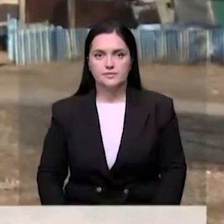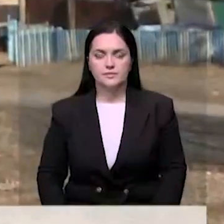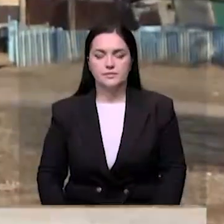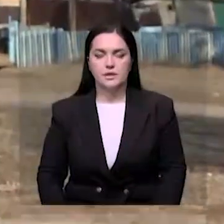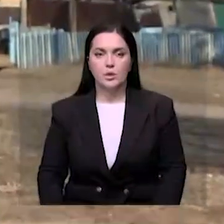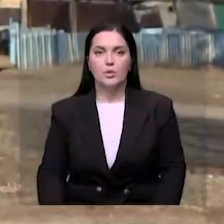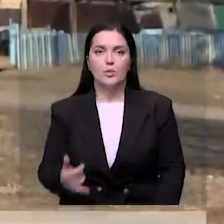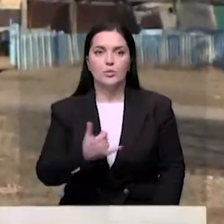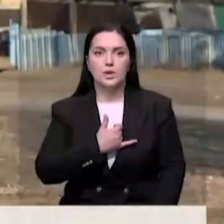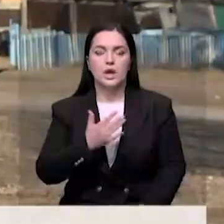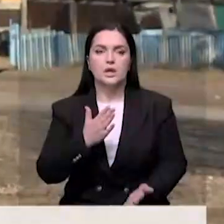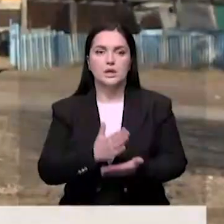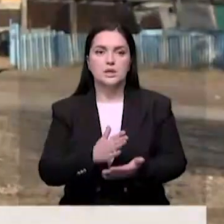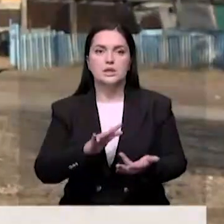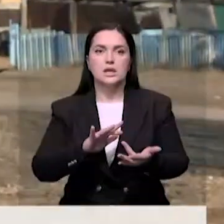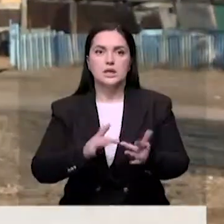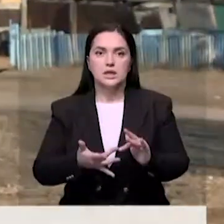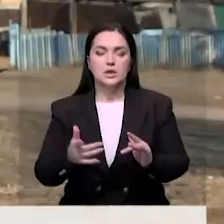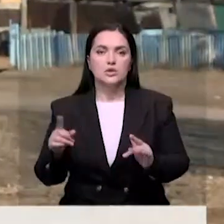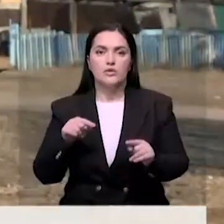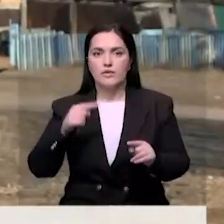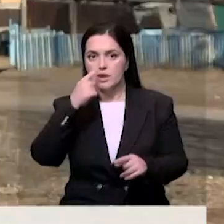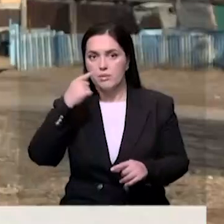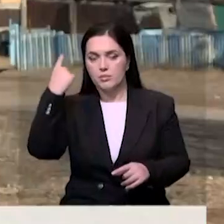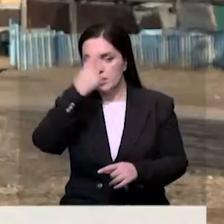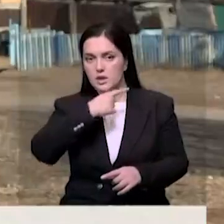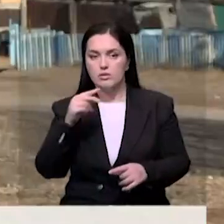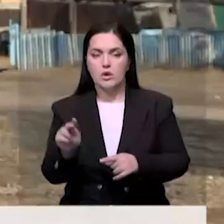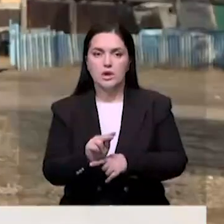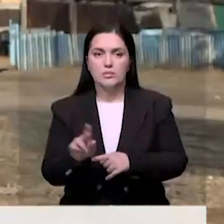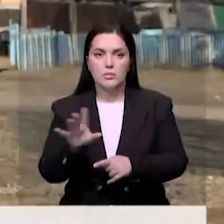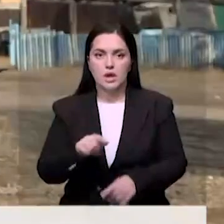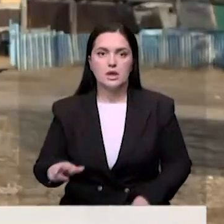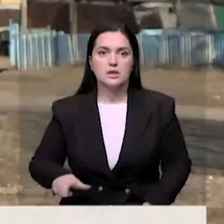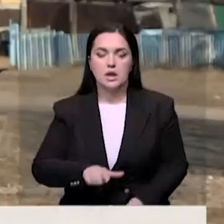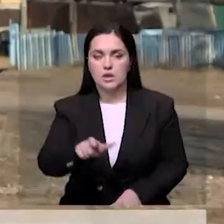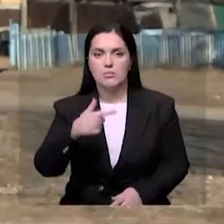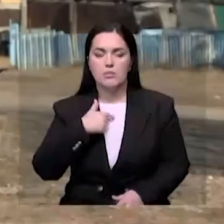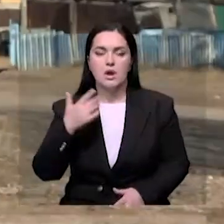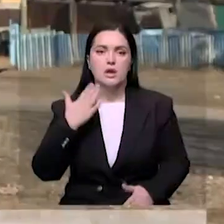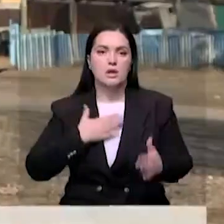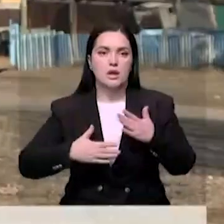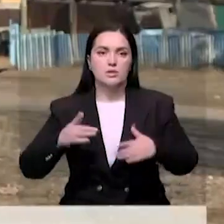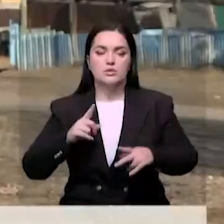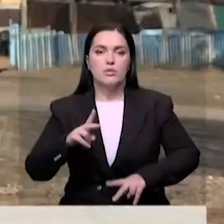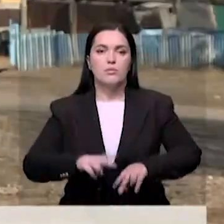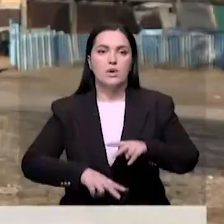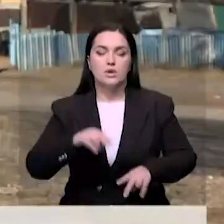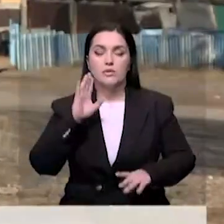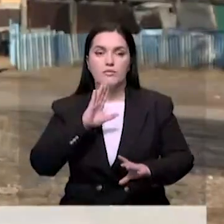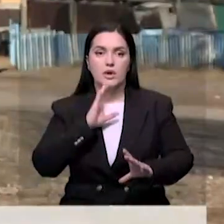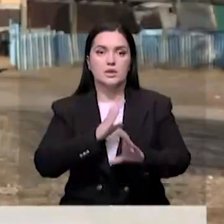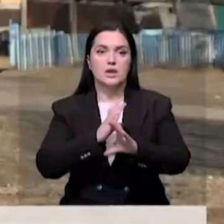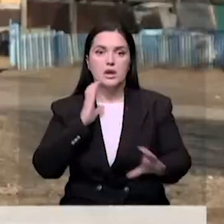У нас есть интернет. Важно и то, что в этом году отремонтировали все дороги. Но и больше всего мы рады, что построили водопровод. Это